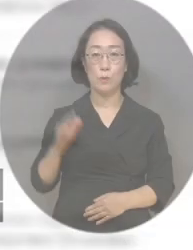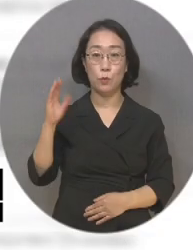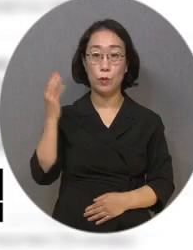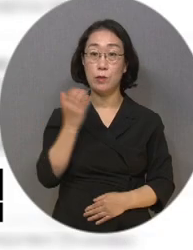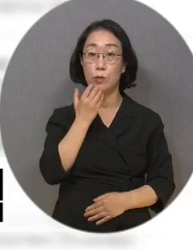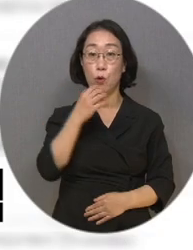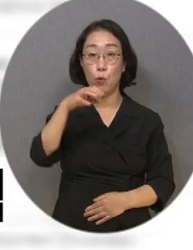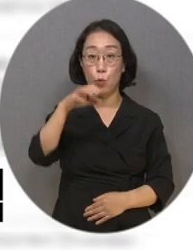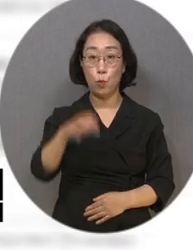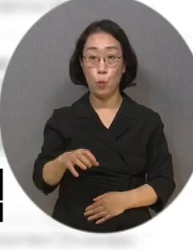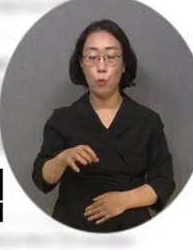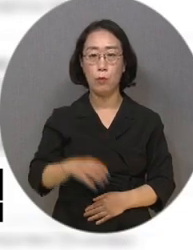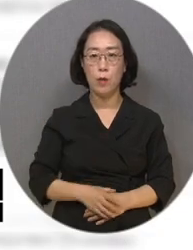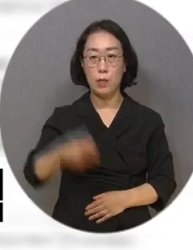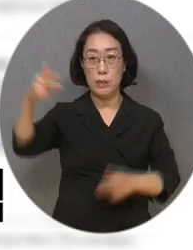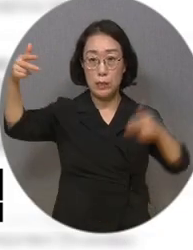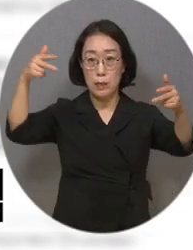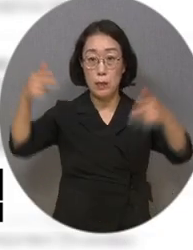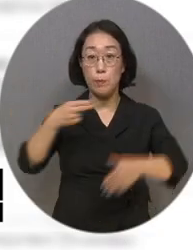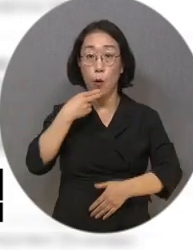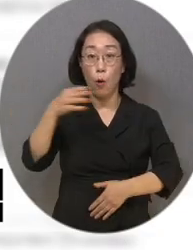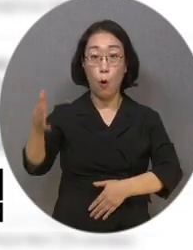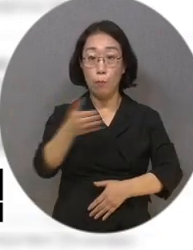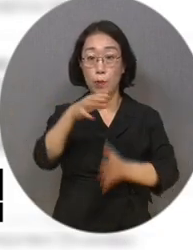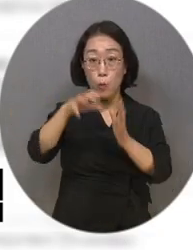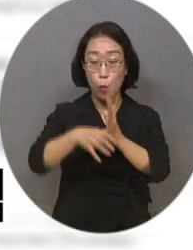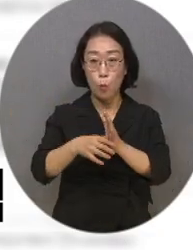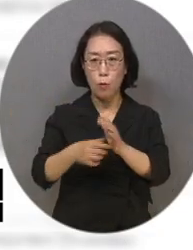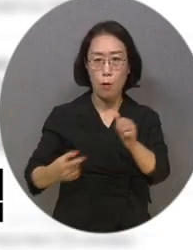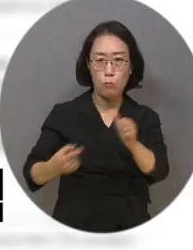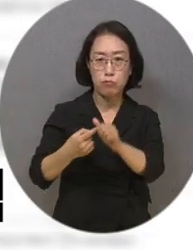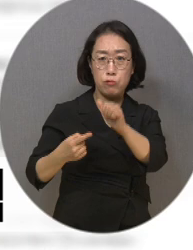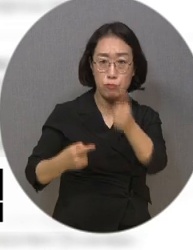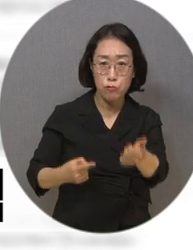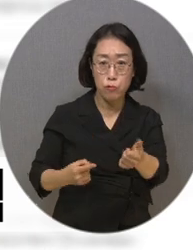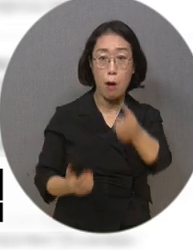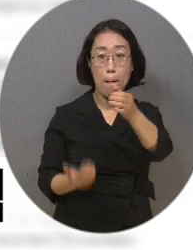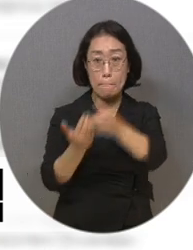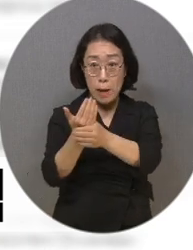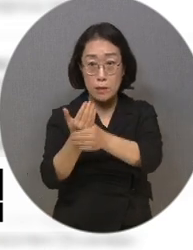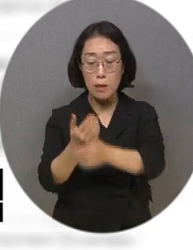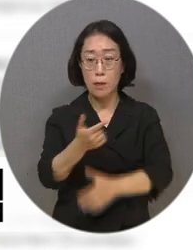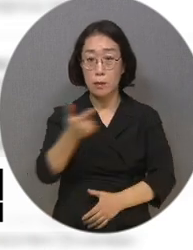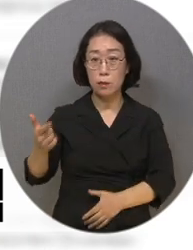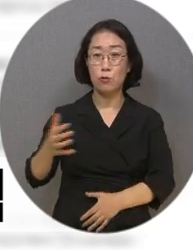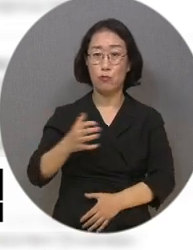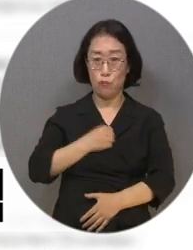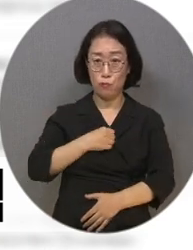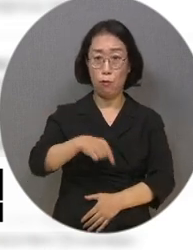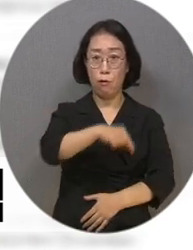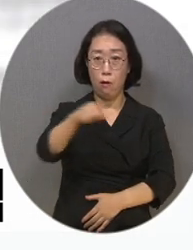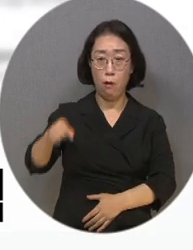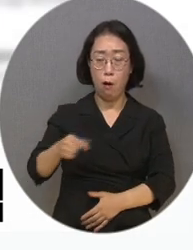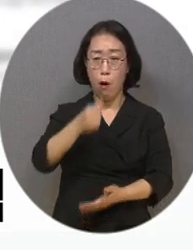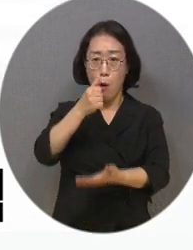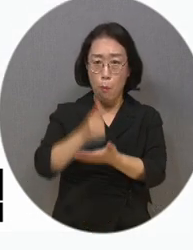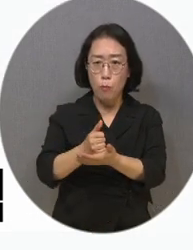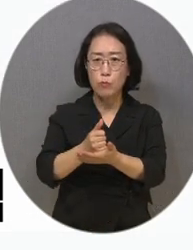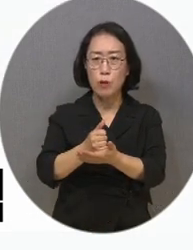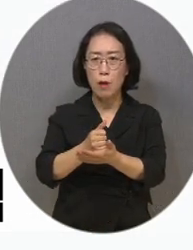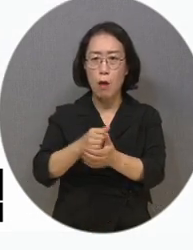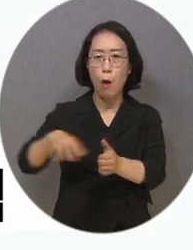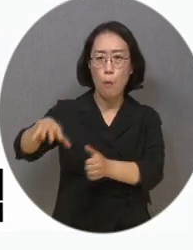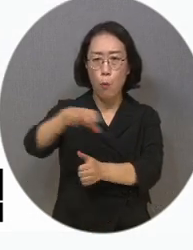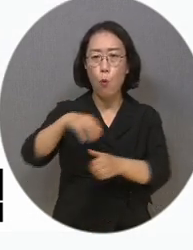최근 서울에서 발생한 CCTV 사각지대를 노린 살해 사건이 국민에게 큰 충격을 주며 범죄 취약계층 보호에